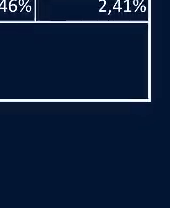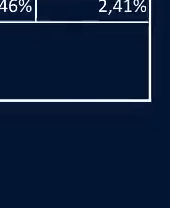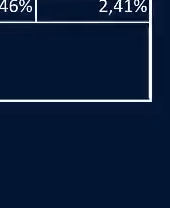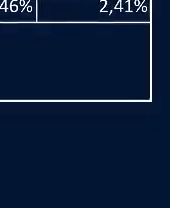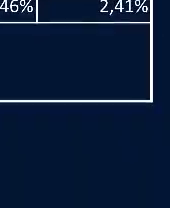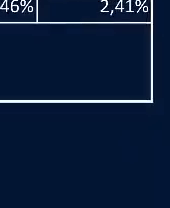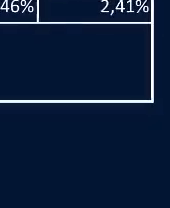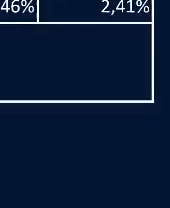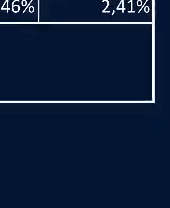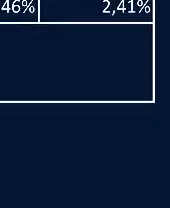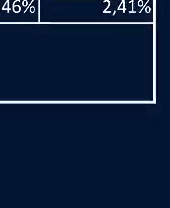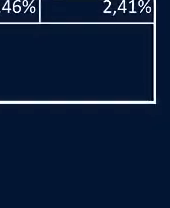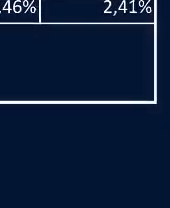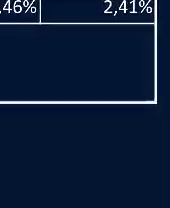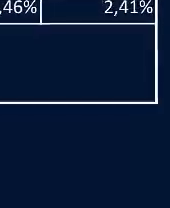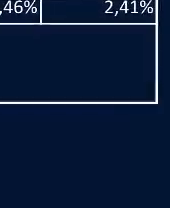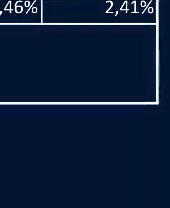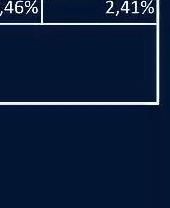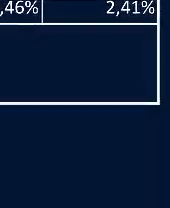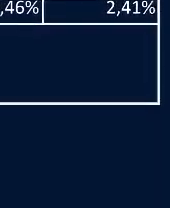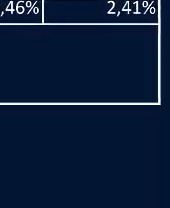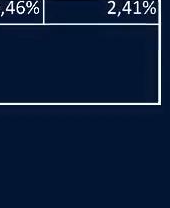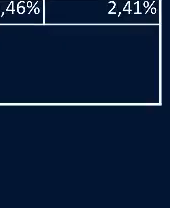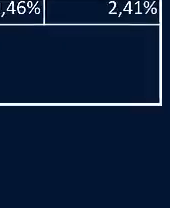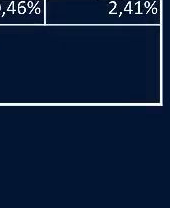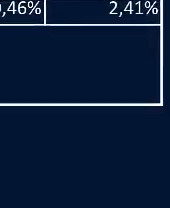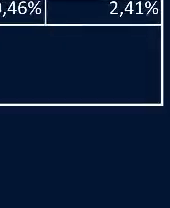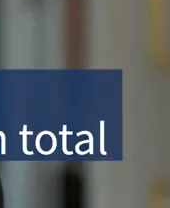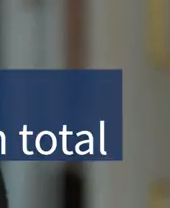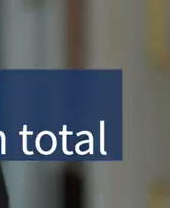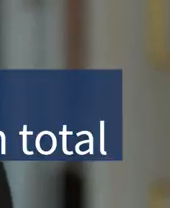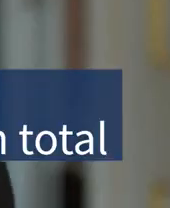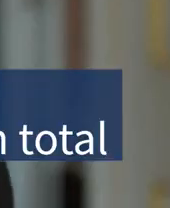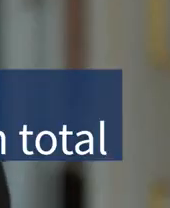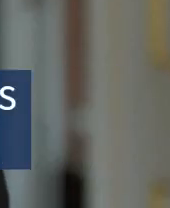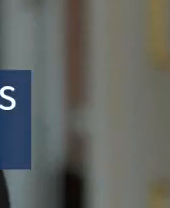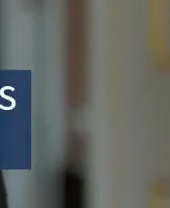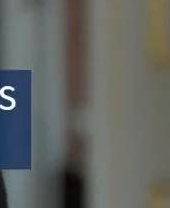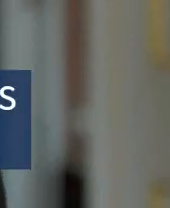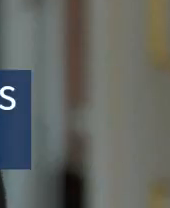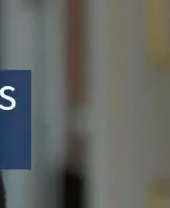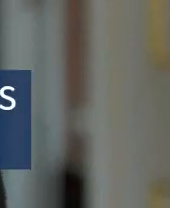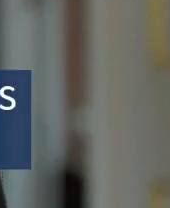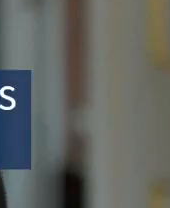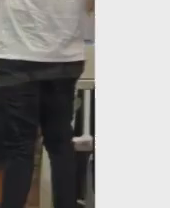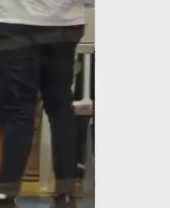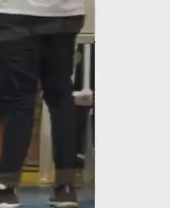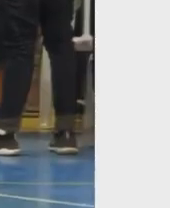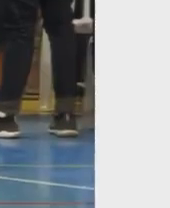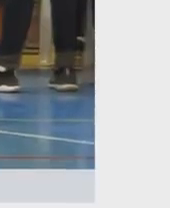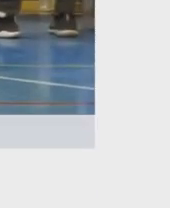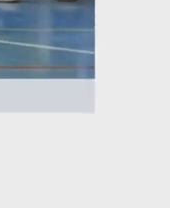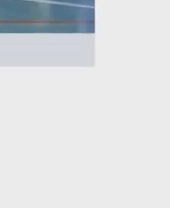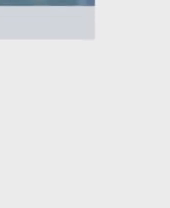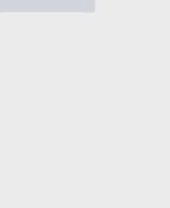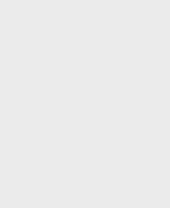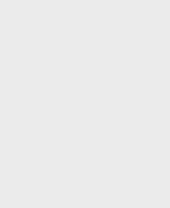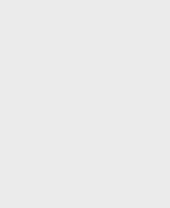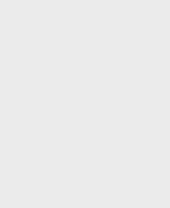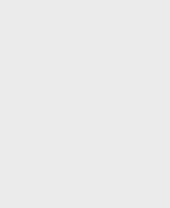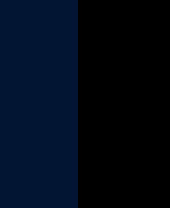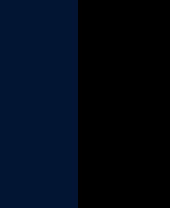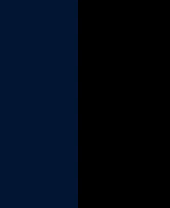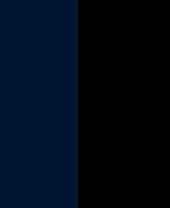regarder ce qui se passe en dehors de l'Europe tenez par exemple juste de l'autre côté de la Manche au Royaume-Uni on pourrait aussi se comparer au meilleurs comme Israël par